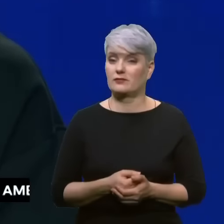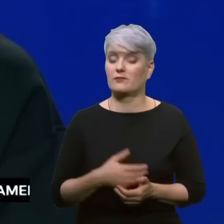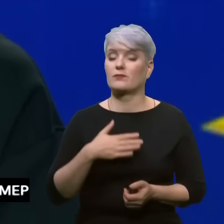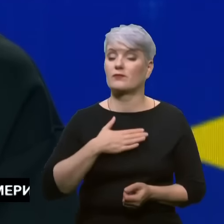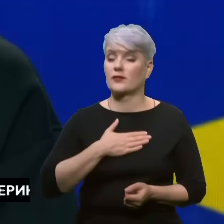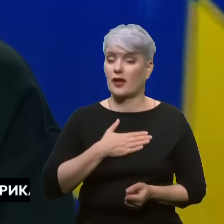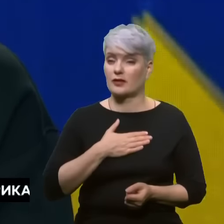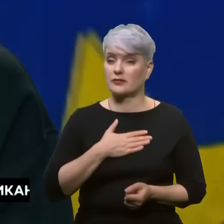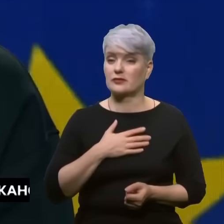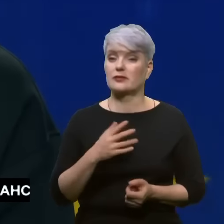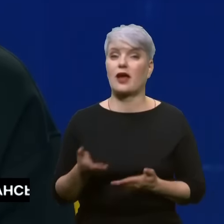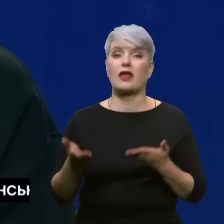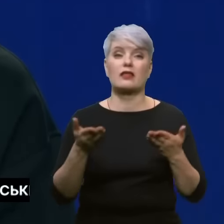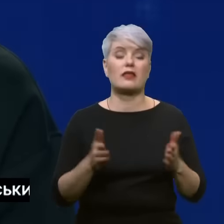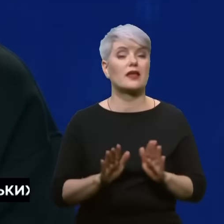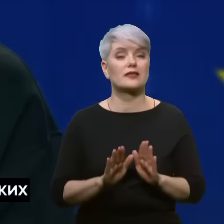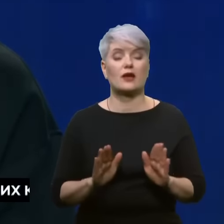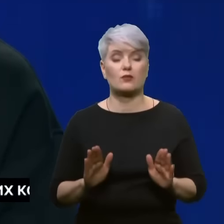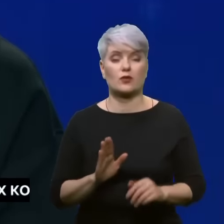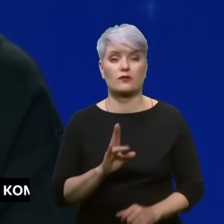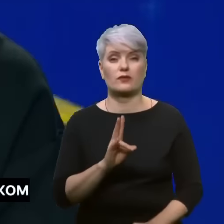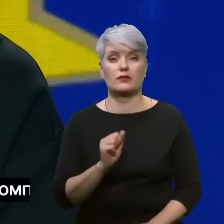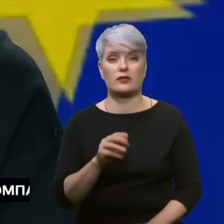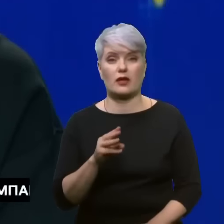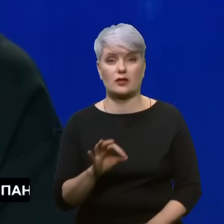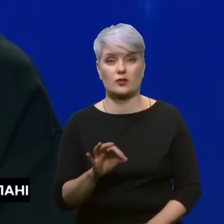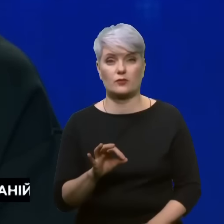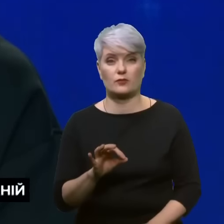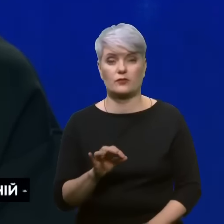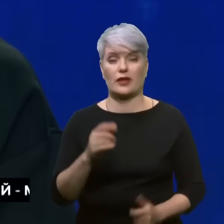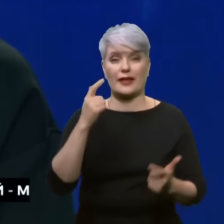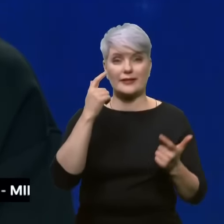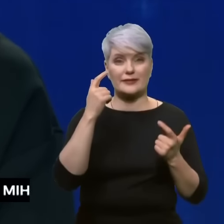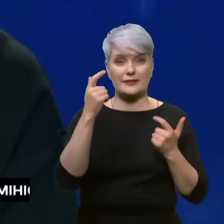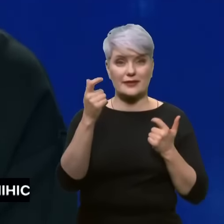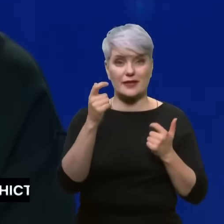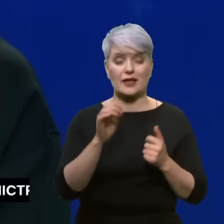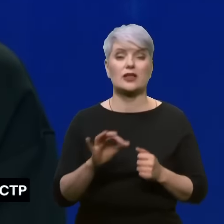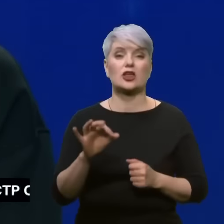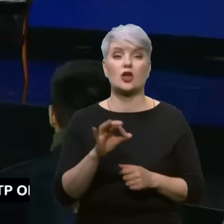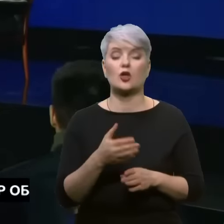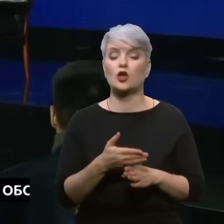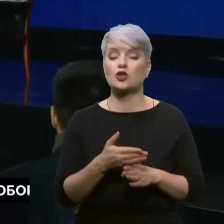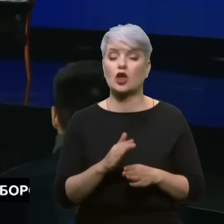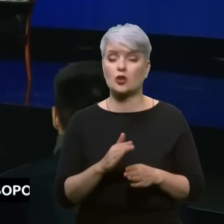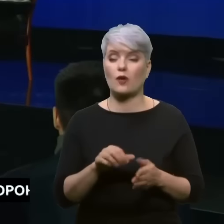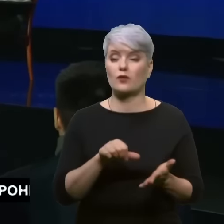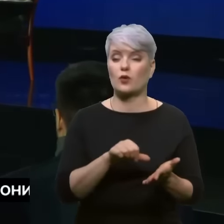Нас не запрошують в НАТО. І сигнали щодо часткової